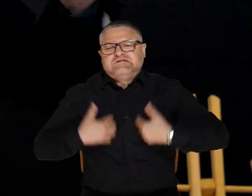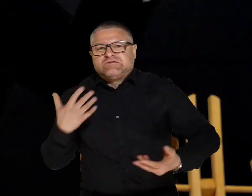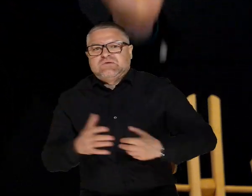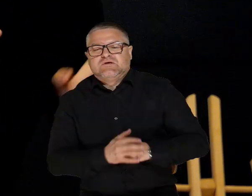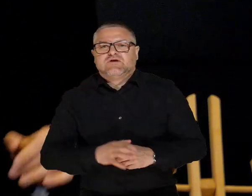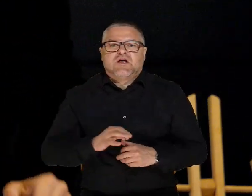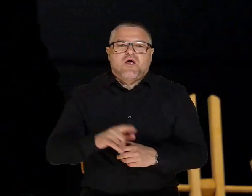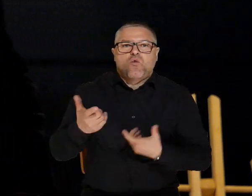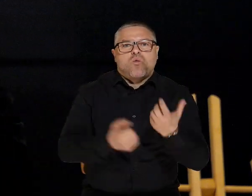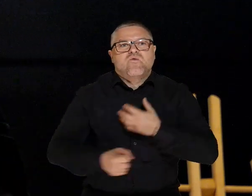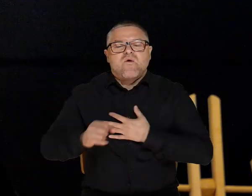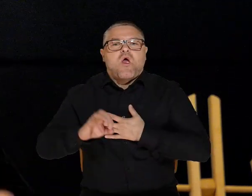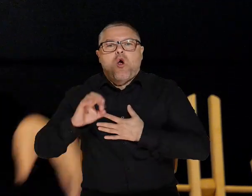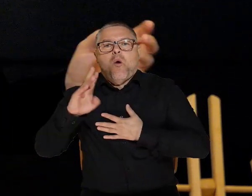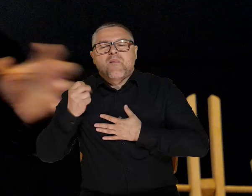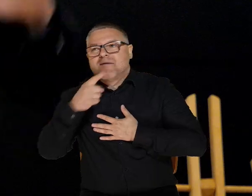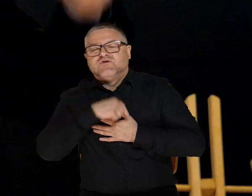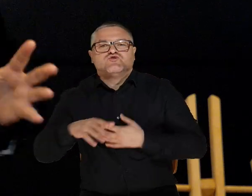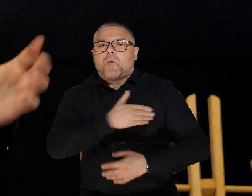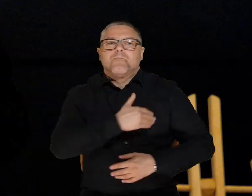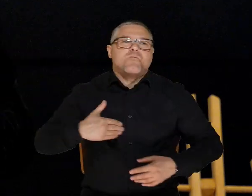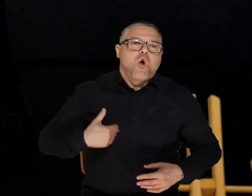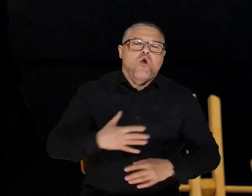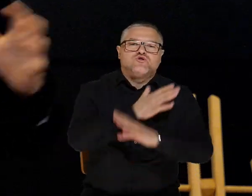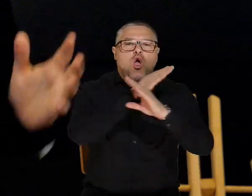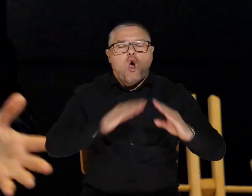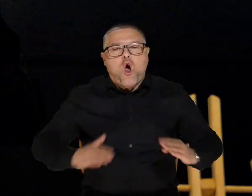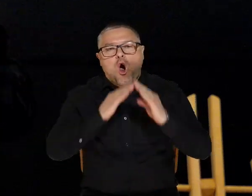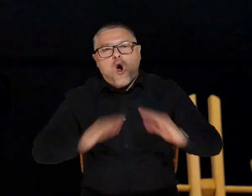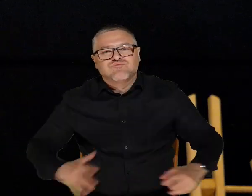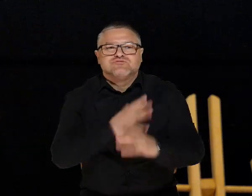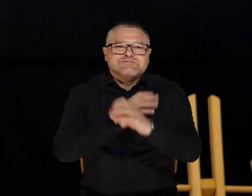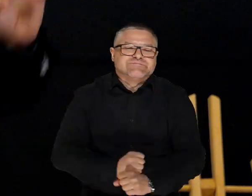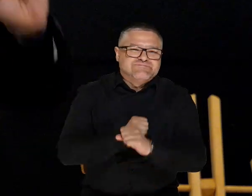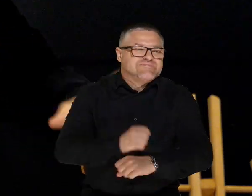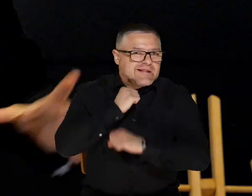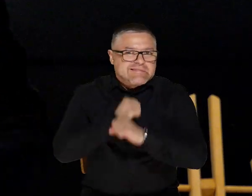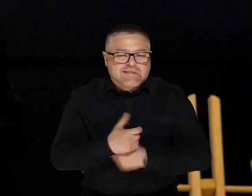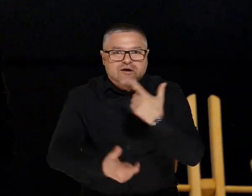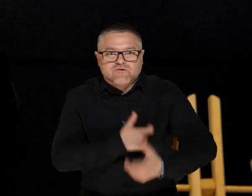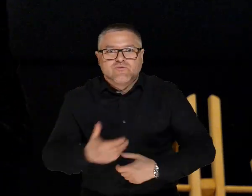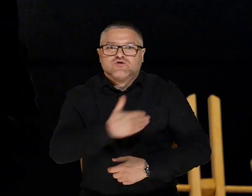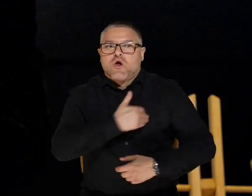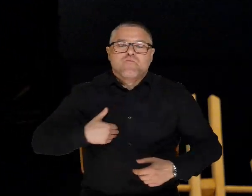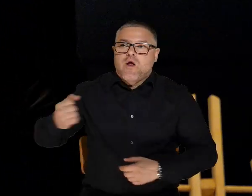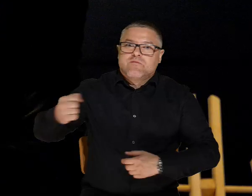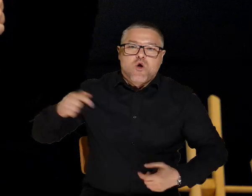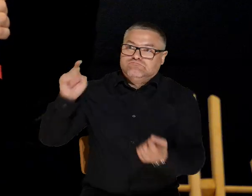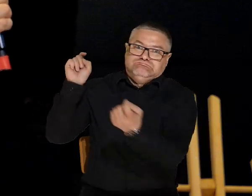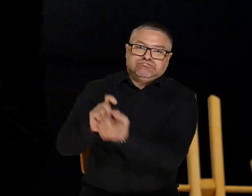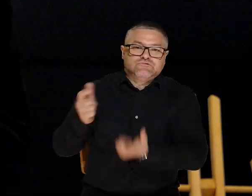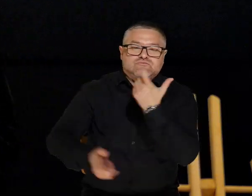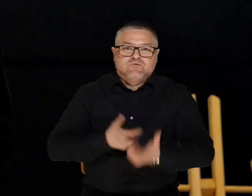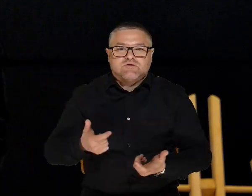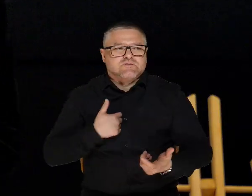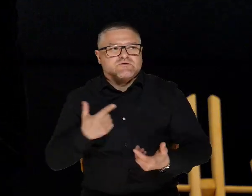Obama użyje określenia polskie obozy koncentracyjne, od razu cała polska dyplomacja jest postawiona na baczność i musi zareagować. To myślałem, że to jest